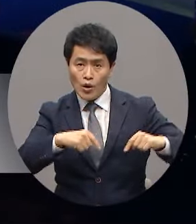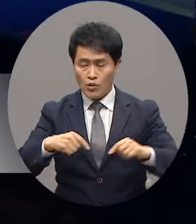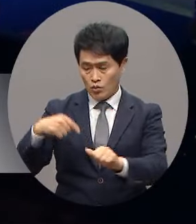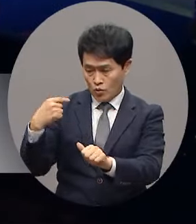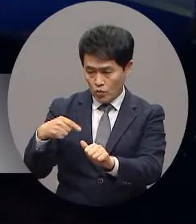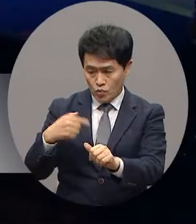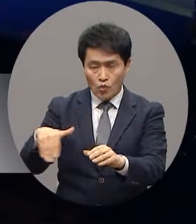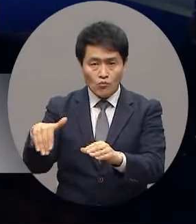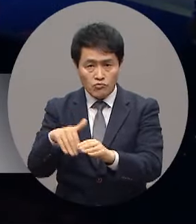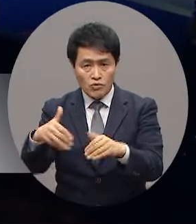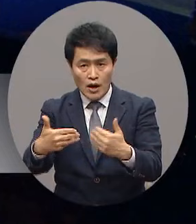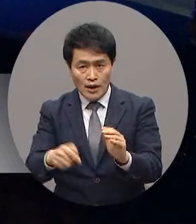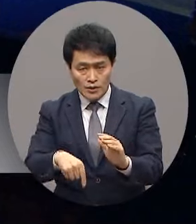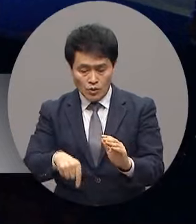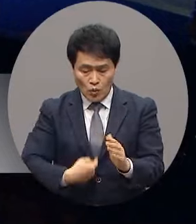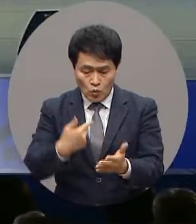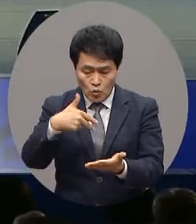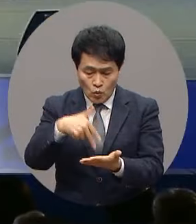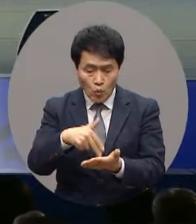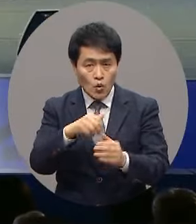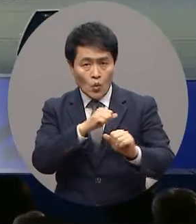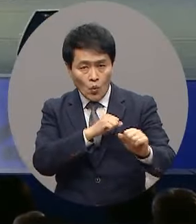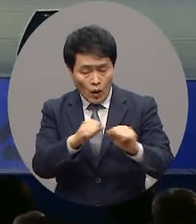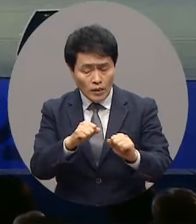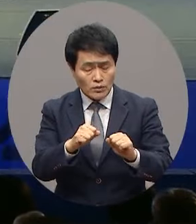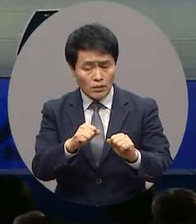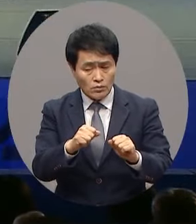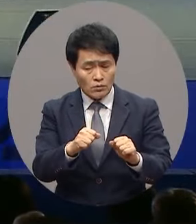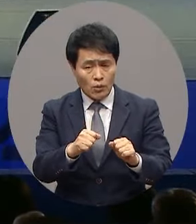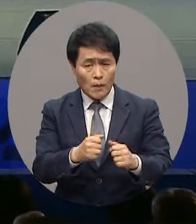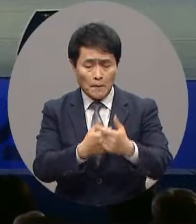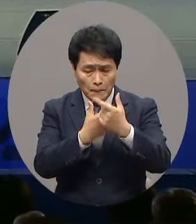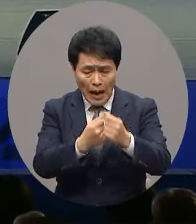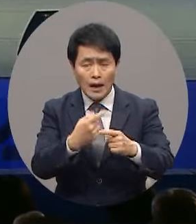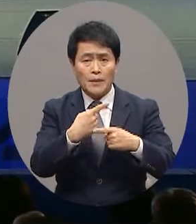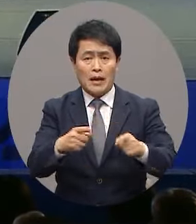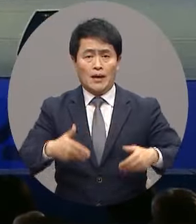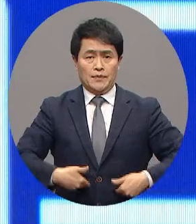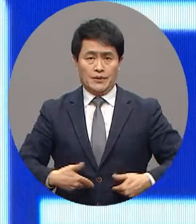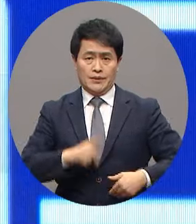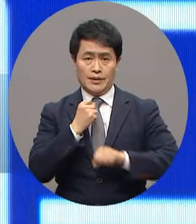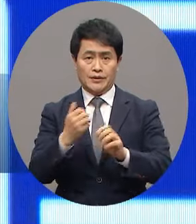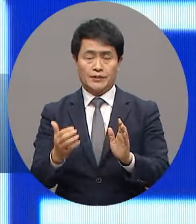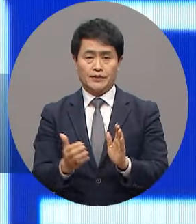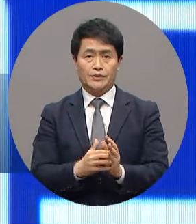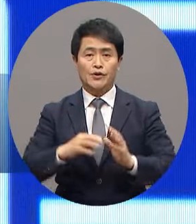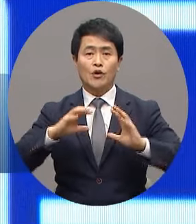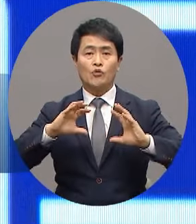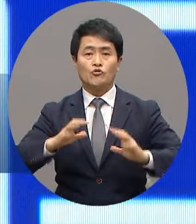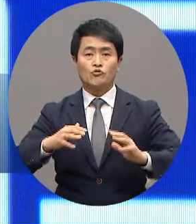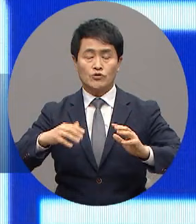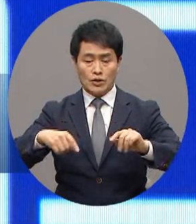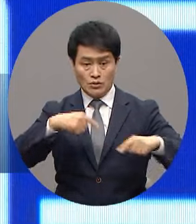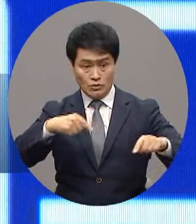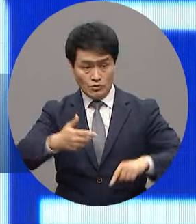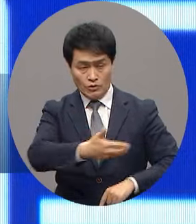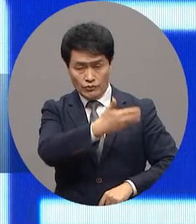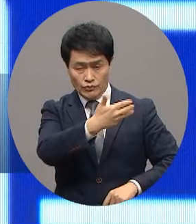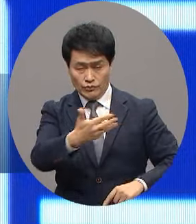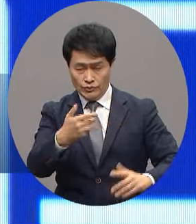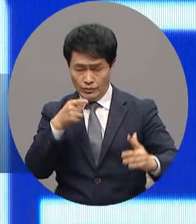문화 등에서의 독립운동도 합당한 평가를 받아야 한다고 강조했습니다. 국제정치의 흐름을 꿰뚫어